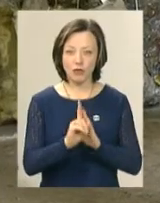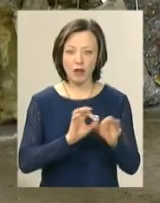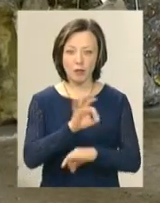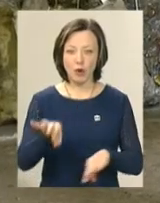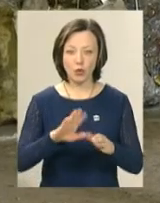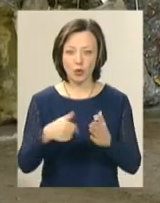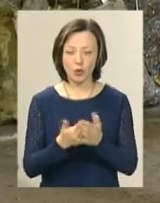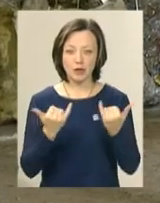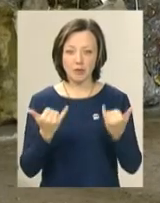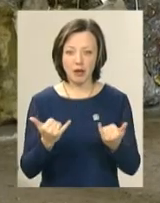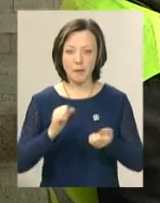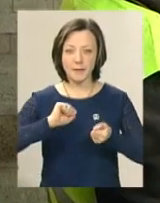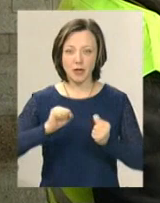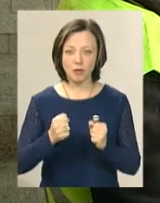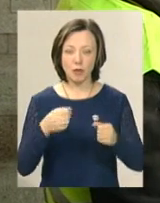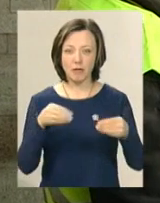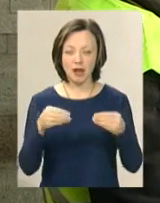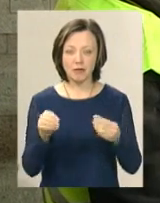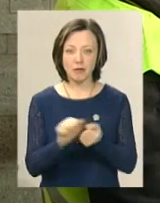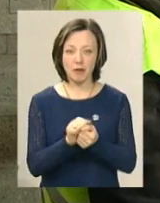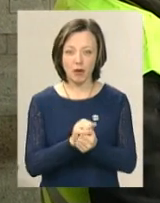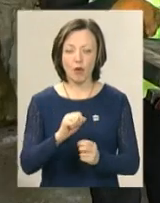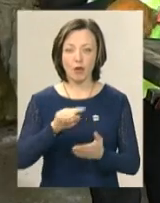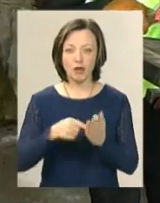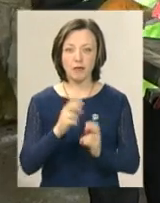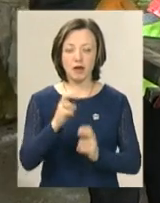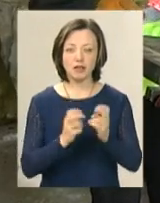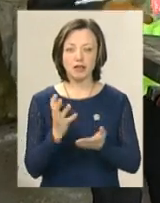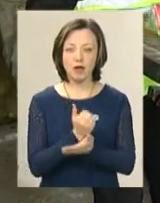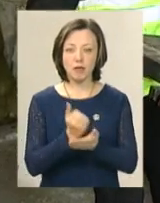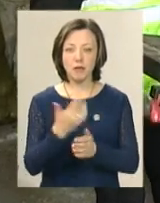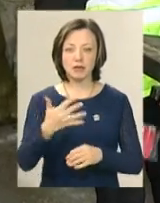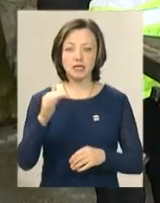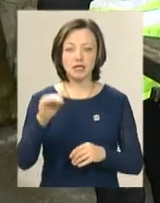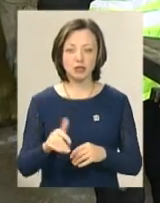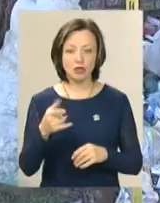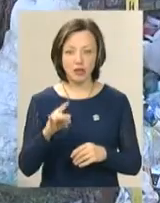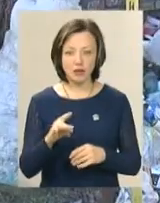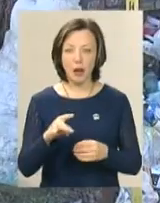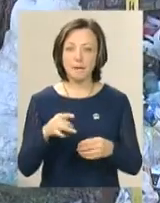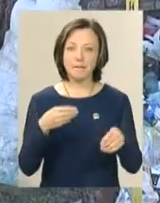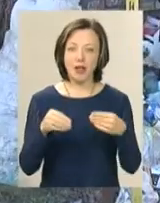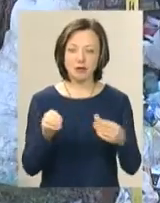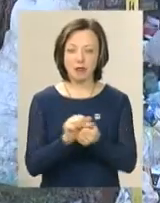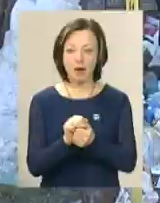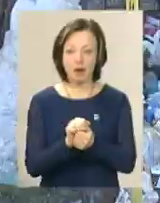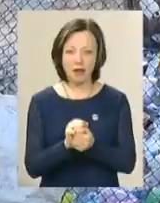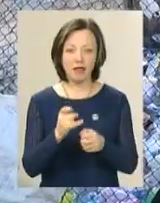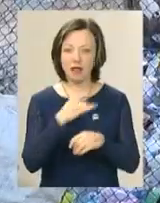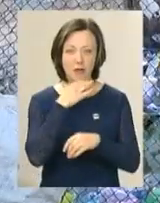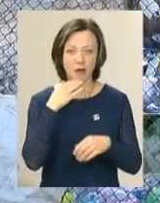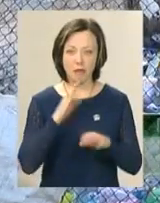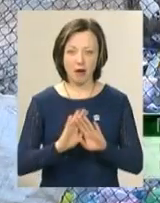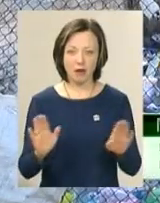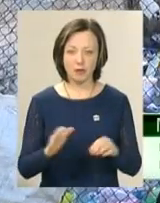проєкту й дотепер за відпресовані пластики папір комунальне підприємство заробило близько 50 тисяч гривень. Хоча пластику і паперу привозять не так багато.